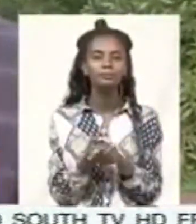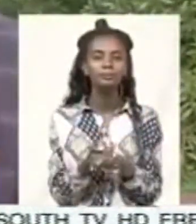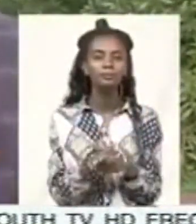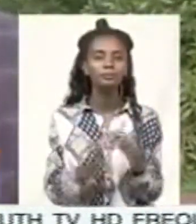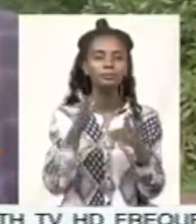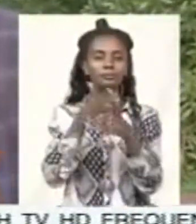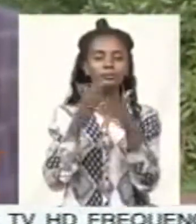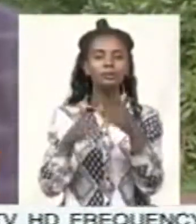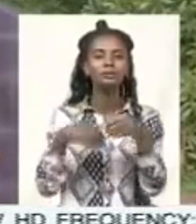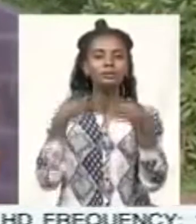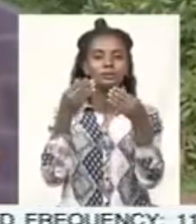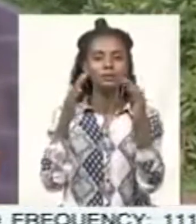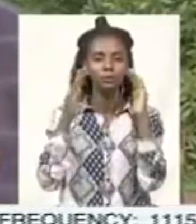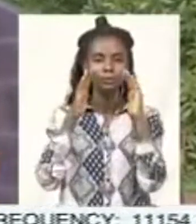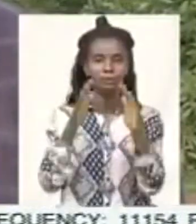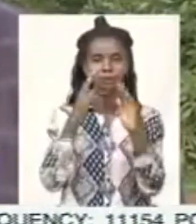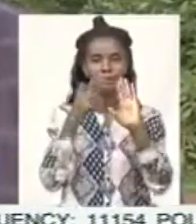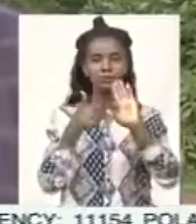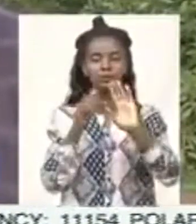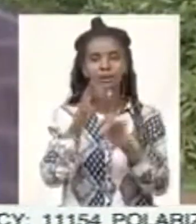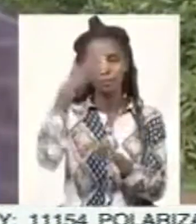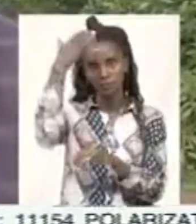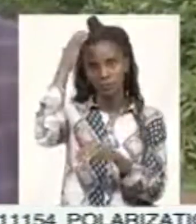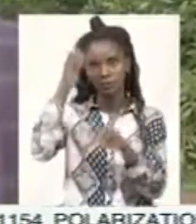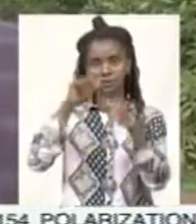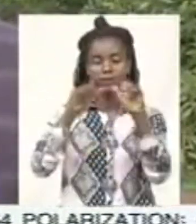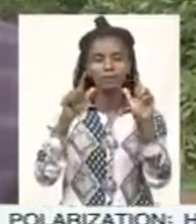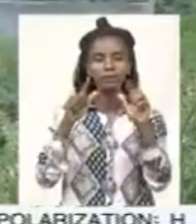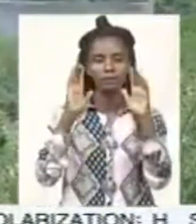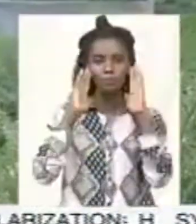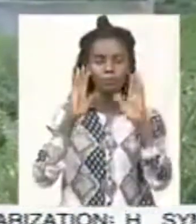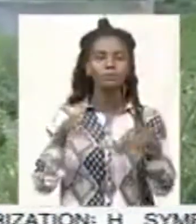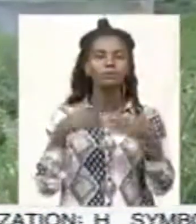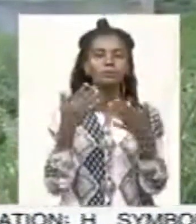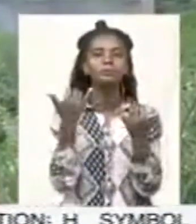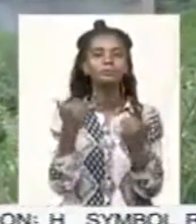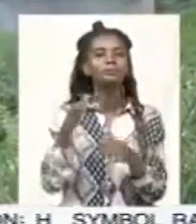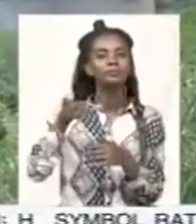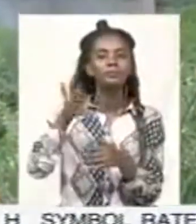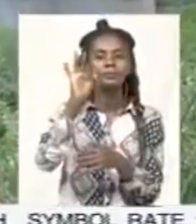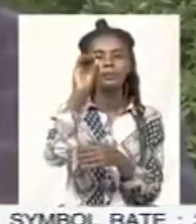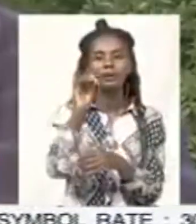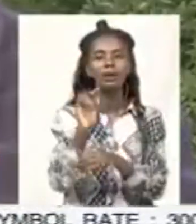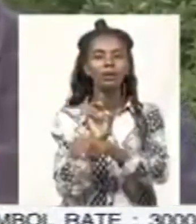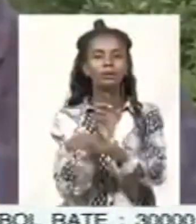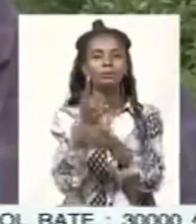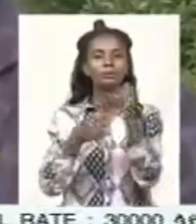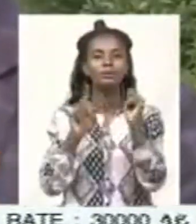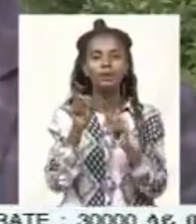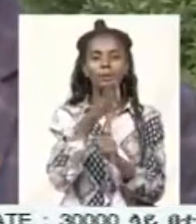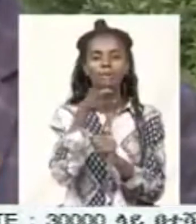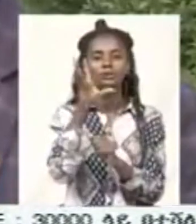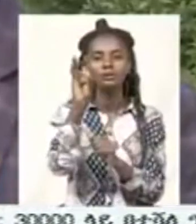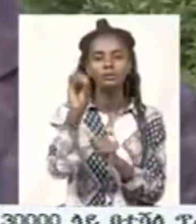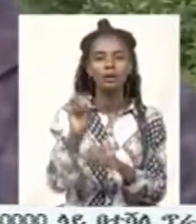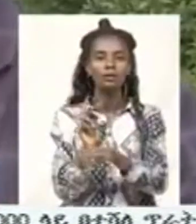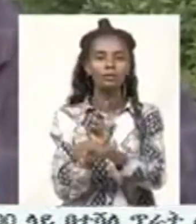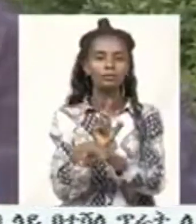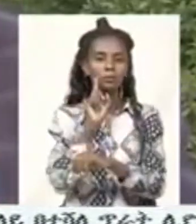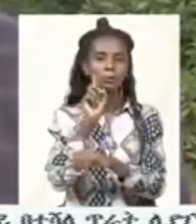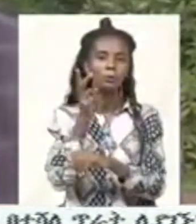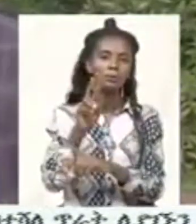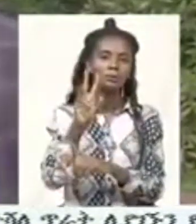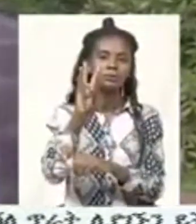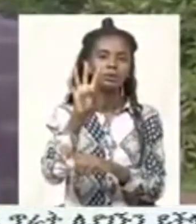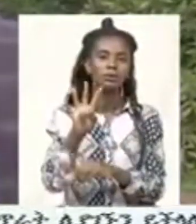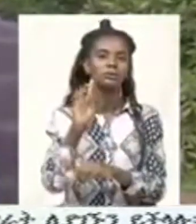ለግንባታው የተሰጠውን ትኩረት ያሳየናል። እንደ መንግስት ትልቅ ትኩረት ተሰጥቷል። አሁን የቀረው 90 ቀን ብቻም ሳይሆን ወደ 60 ቀን ነው የተቀረው፣ ወይም 64 ቀን